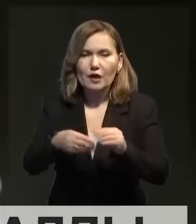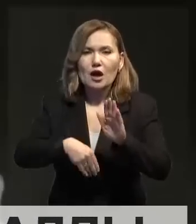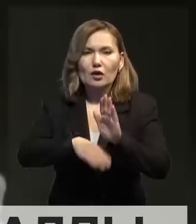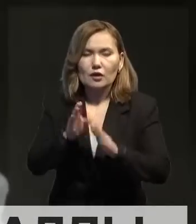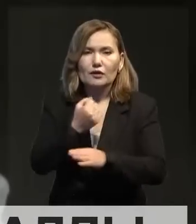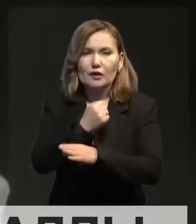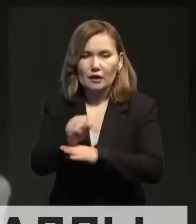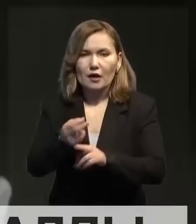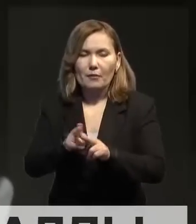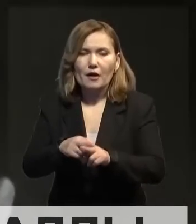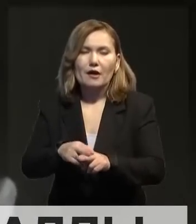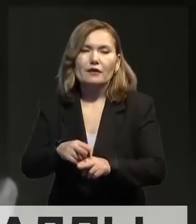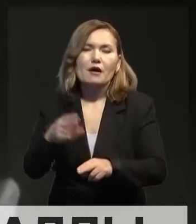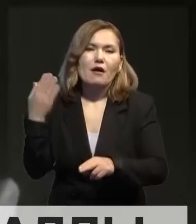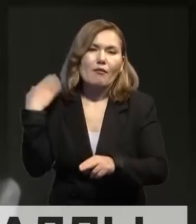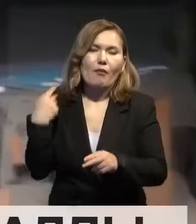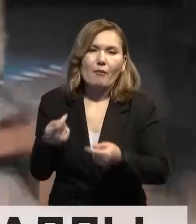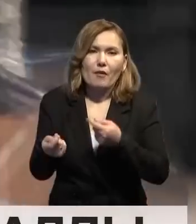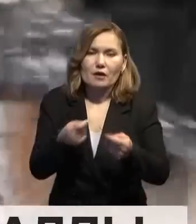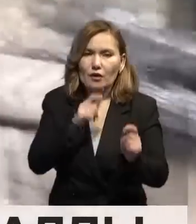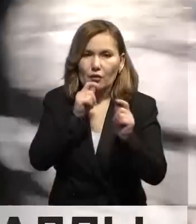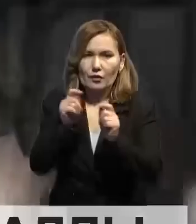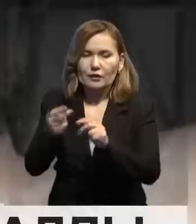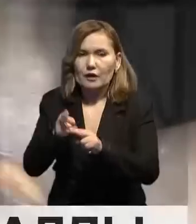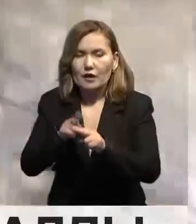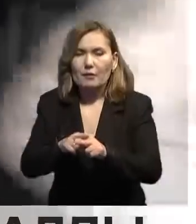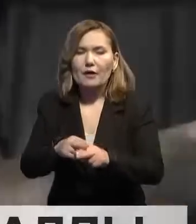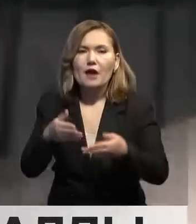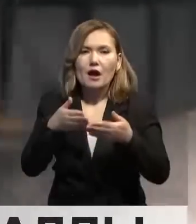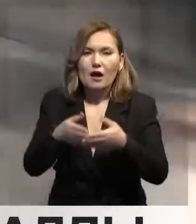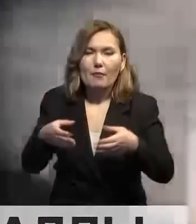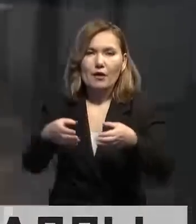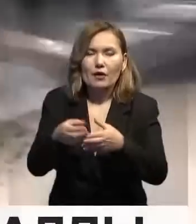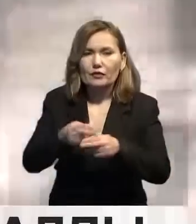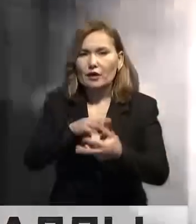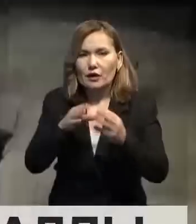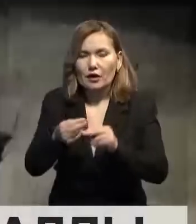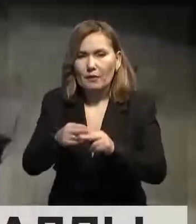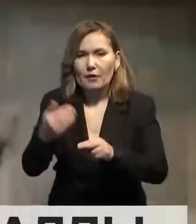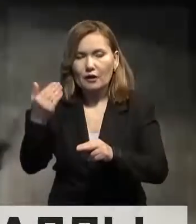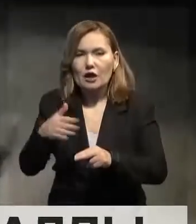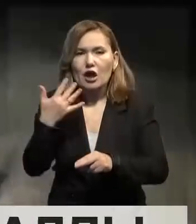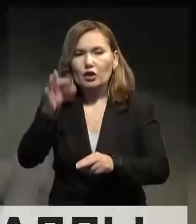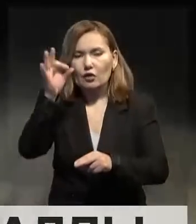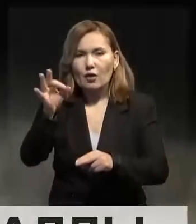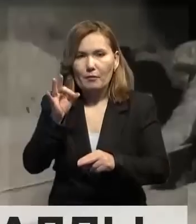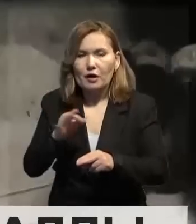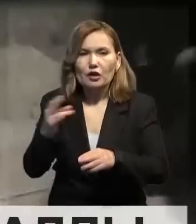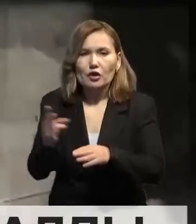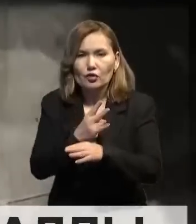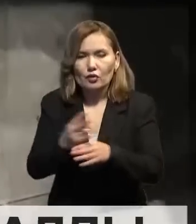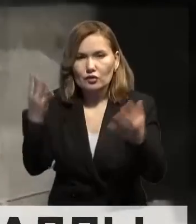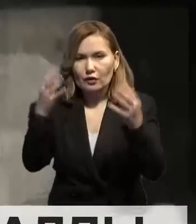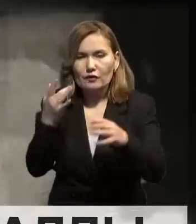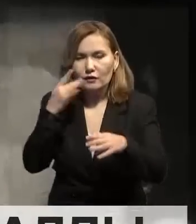көрсеткендері басшылық тарапынан жоғары бағаланды. Айта кету керек, теңіз жаяу әскері бригадасында ұрыс жаттығулардың 50% түнде